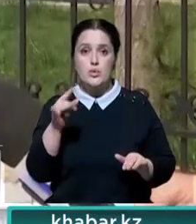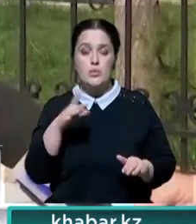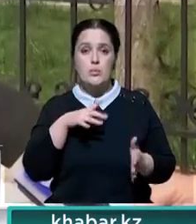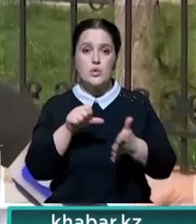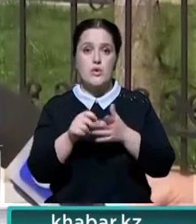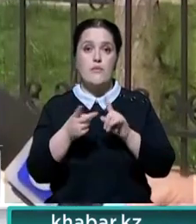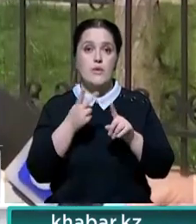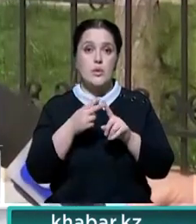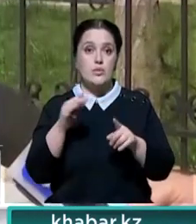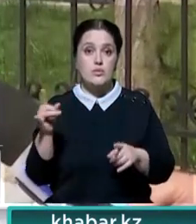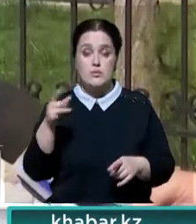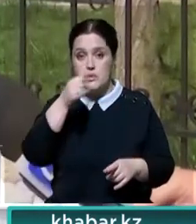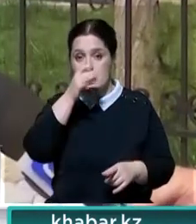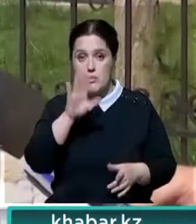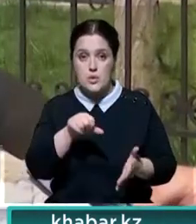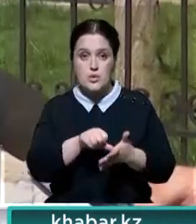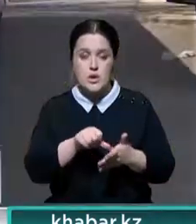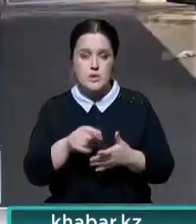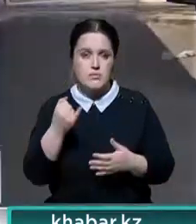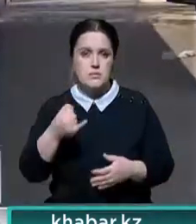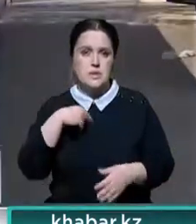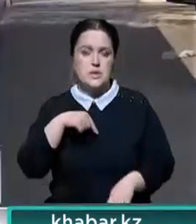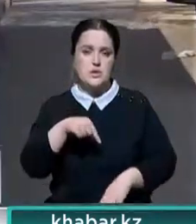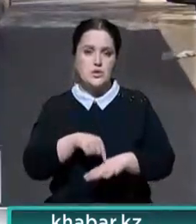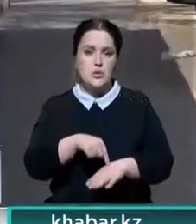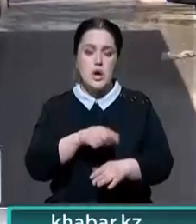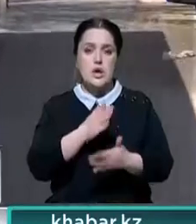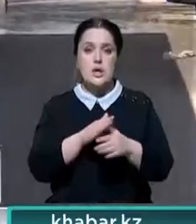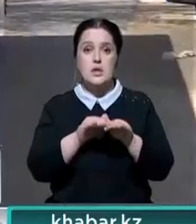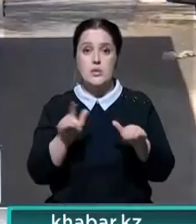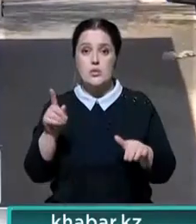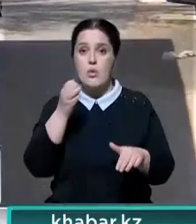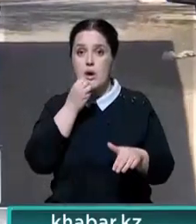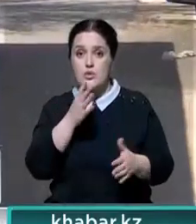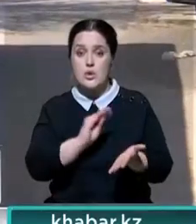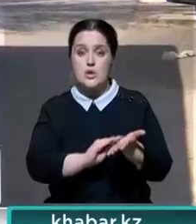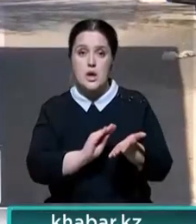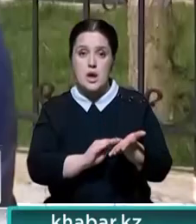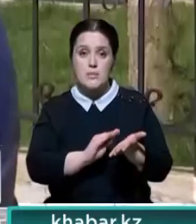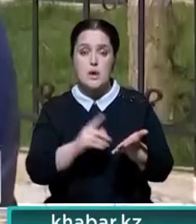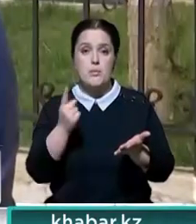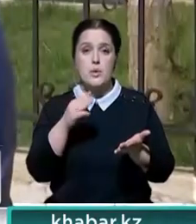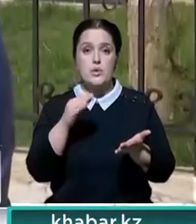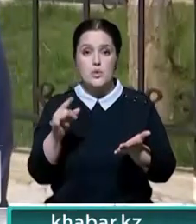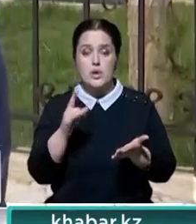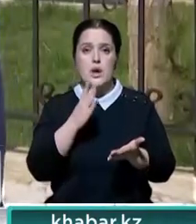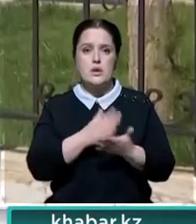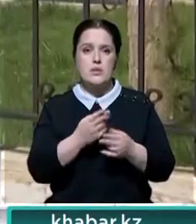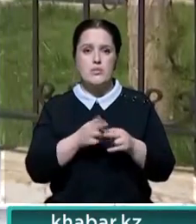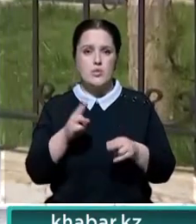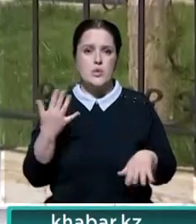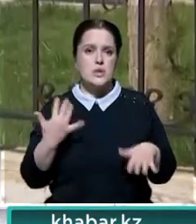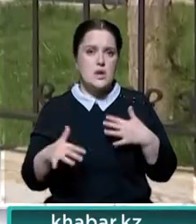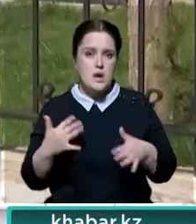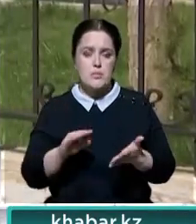На втором туре они не смогли участвовать по состоянию здоровья. Есть дети, которые хорошо написали эту работу, да, первый тур. Есть дети, которые слабо